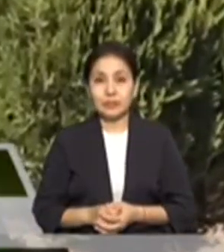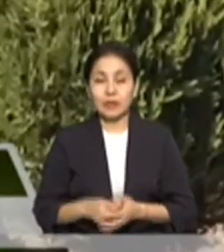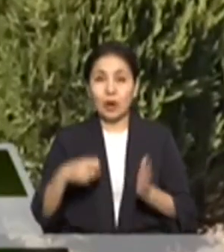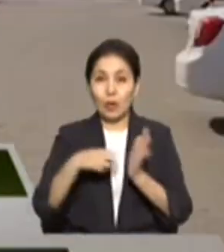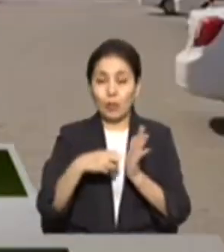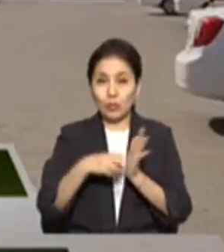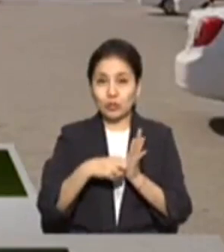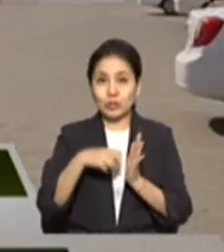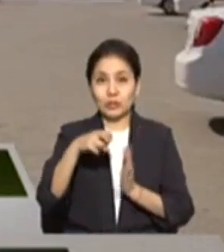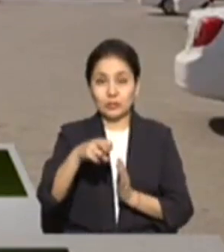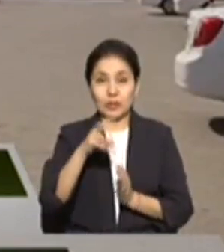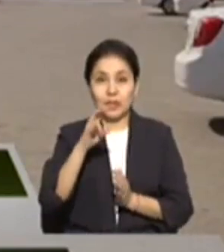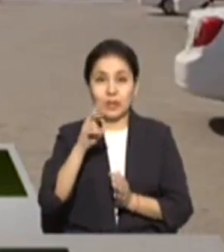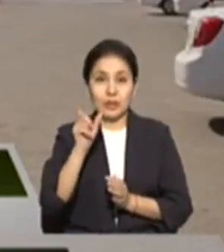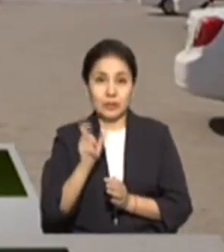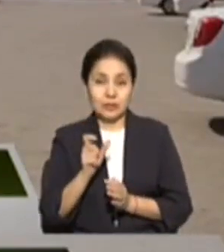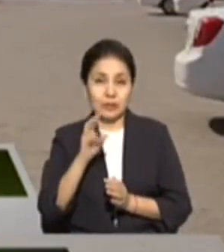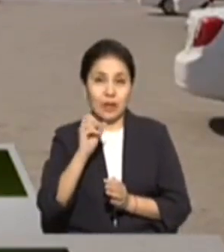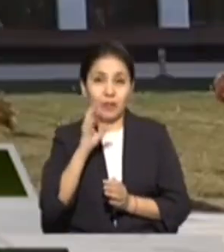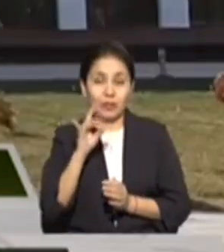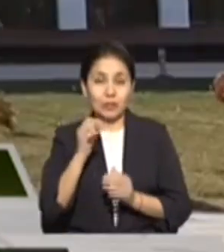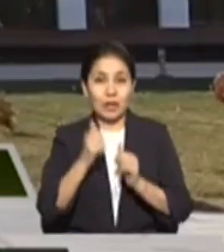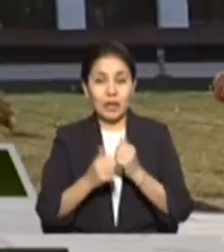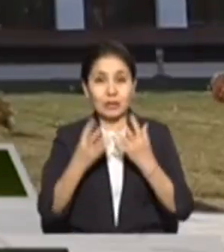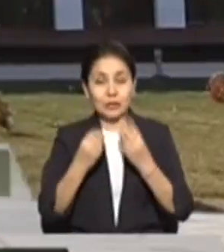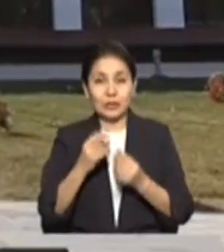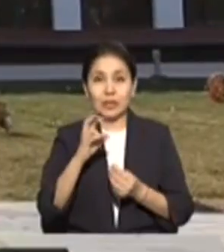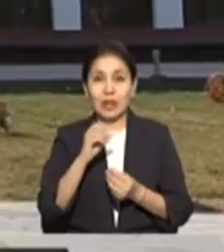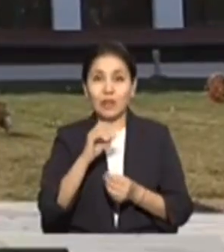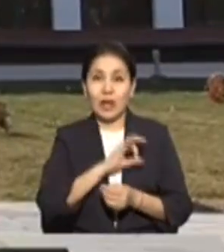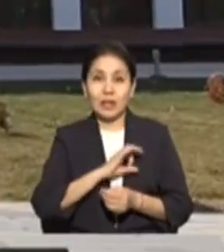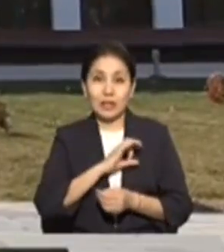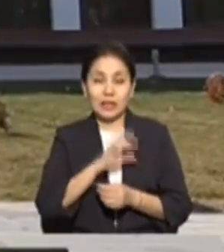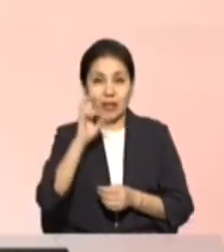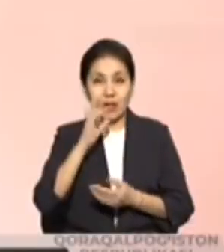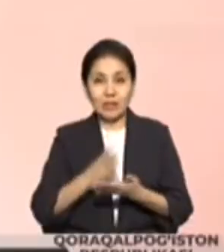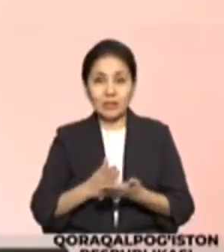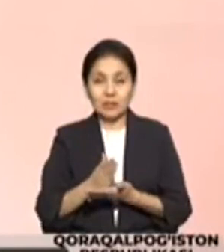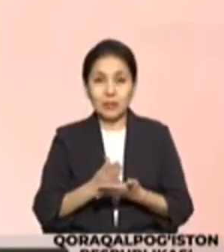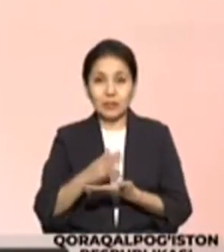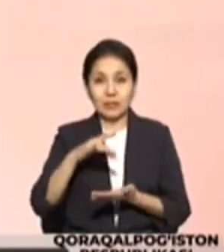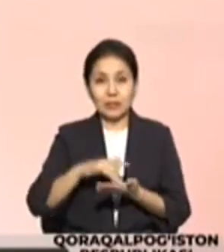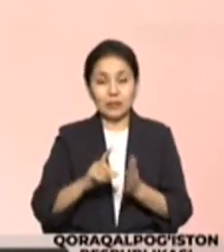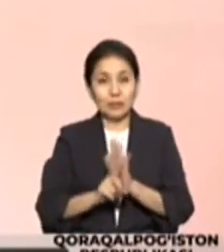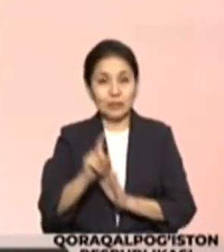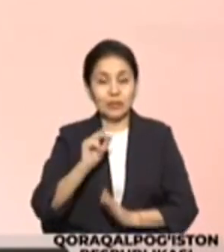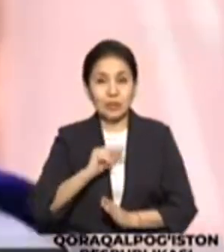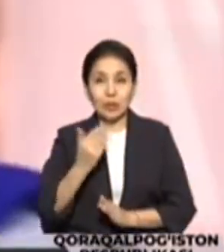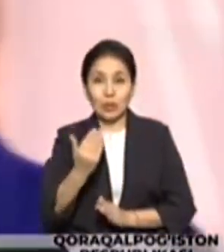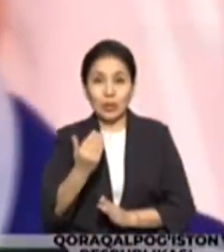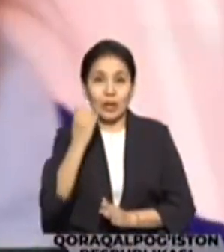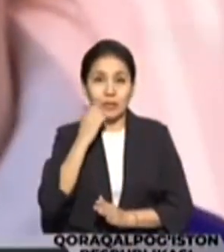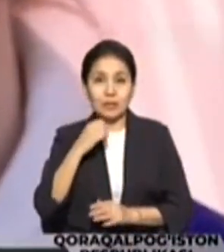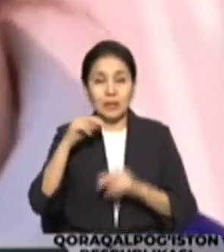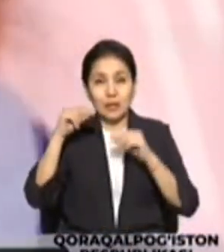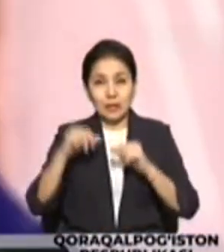Pochta xizmati kuryeri Navruza Yaxshilikovaning har bir ish kuni Navoiy shahar adliya bo'limi davlat xizmatlari markaziga kelishdan boshlanadi. U eski